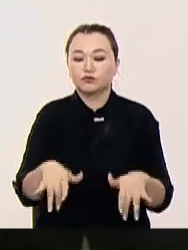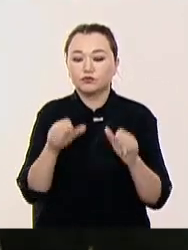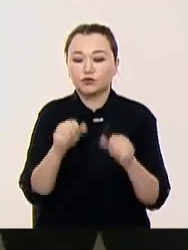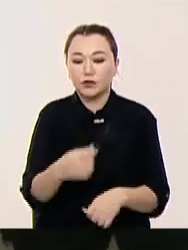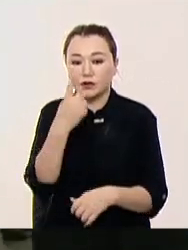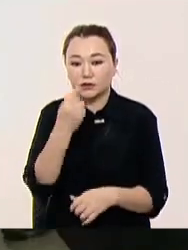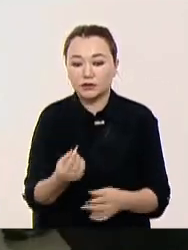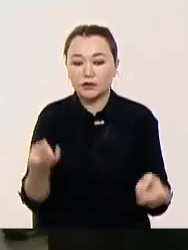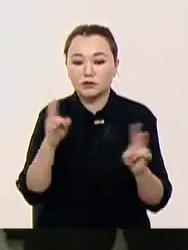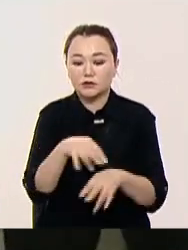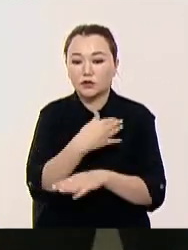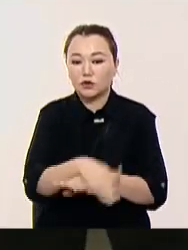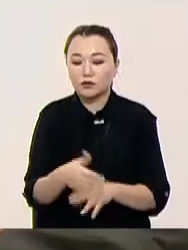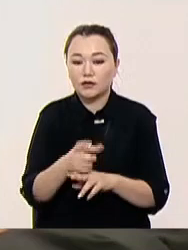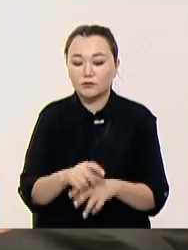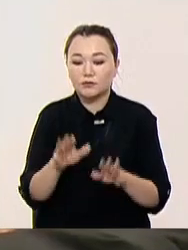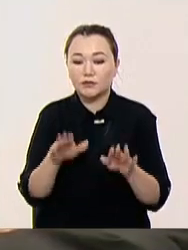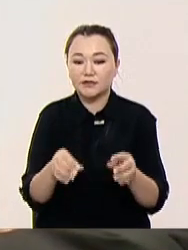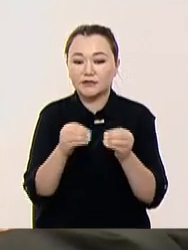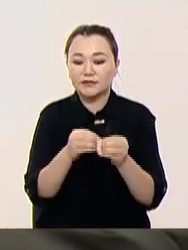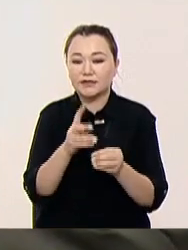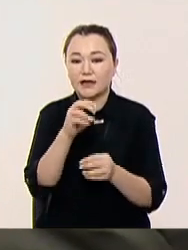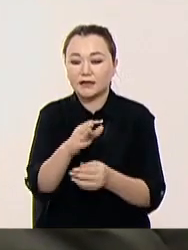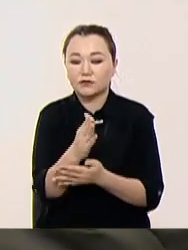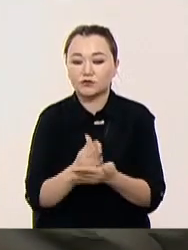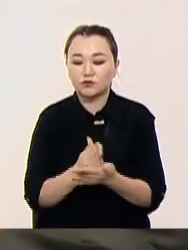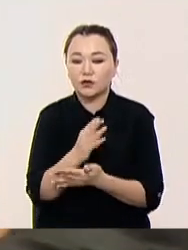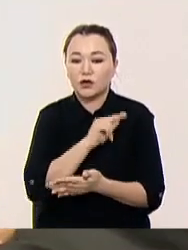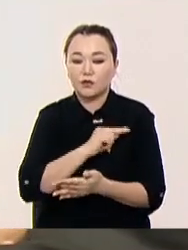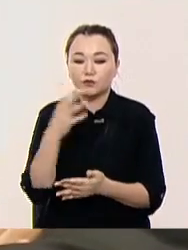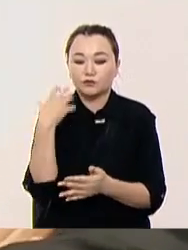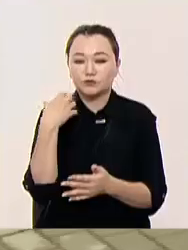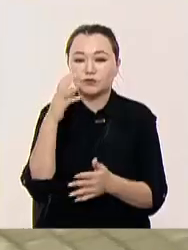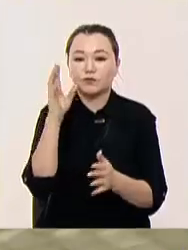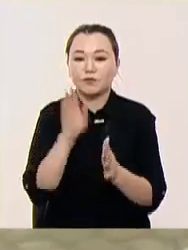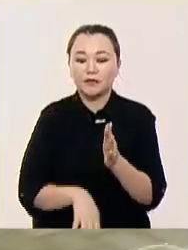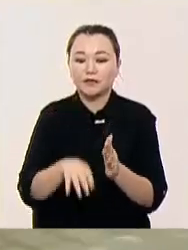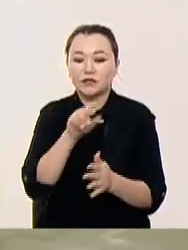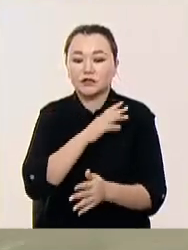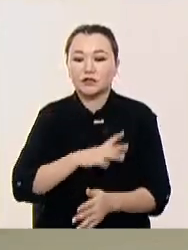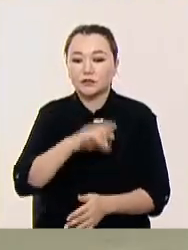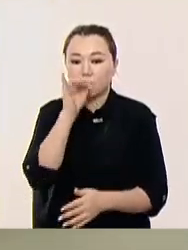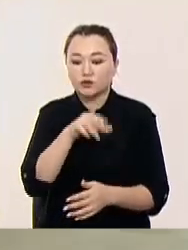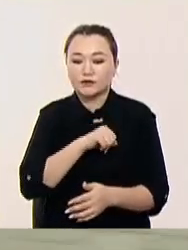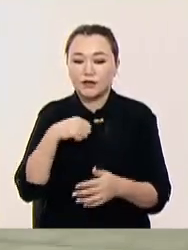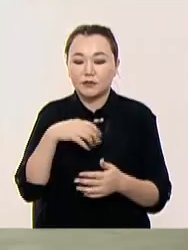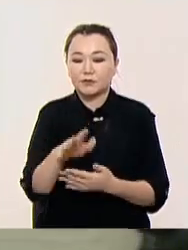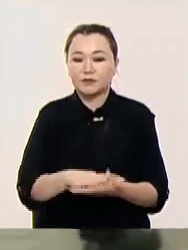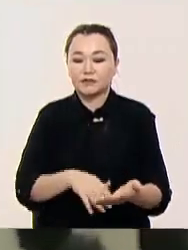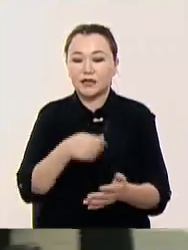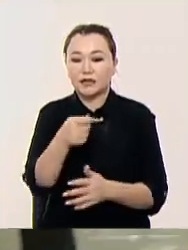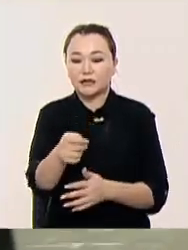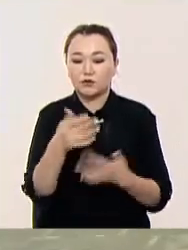далада қалғандардың алды осы жерде 10 жылдан астам жұмыс істепті. Олар жұмыс берушінің бассыздығына шыдамай, өз еріктерімізбен өтініш жазуға мәжбүр болдық